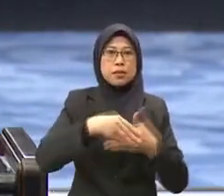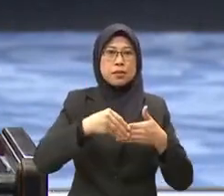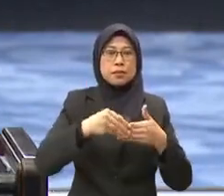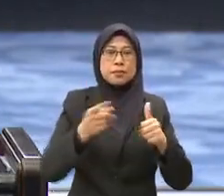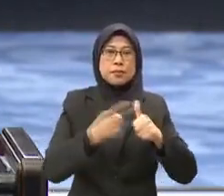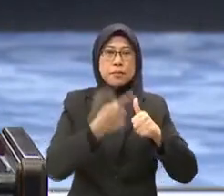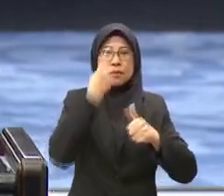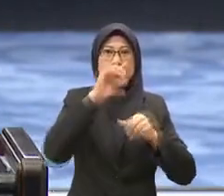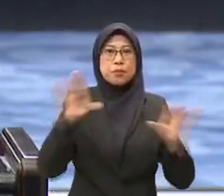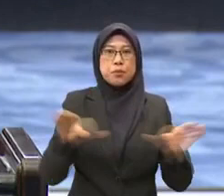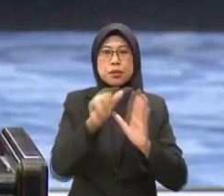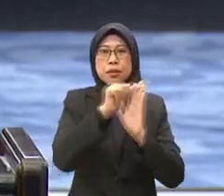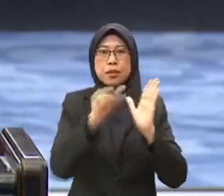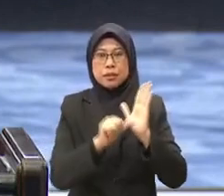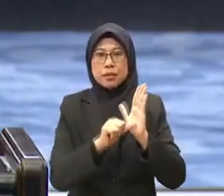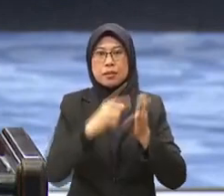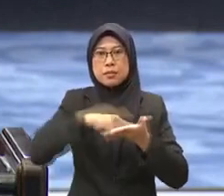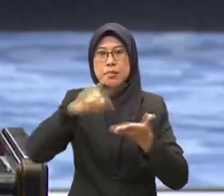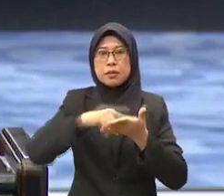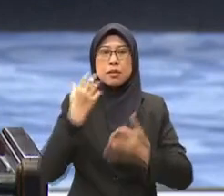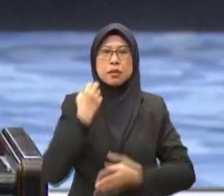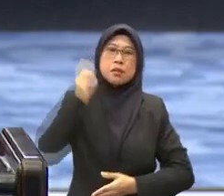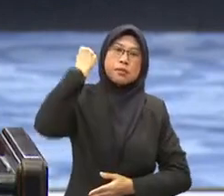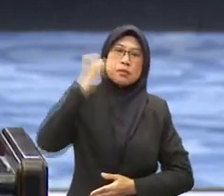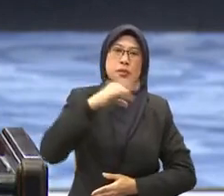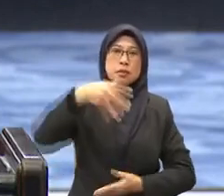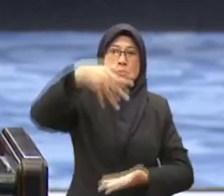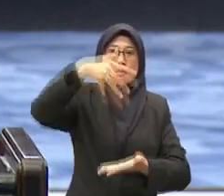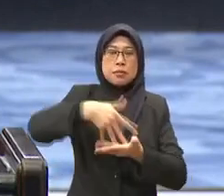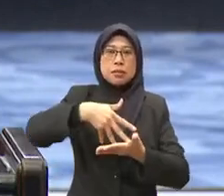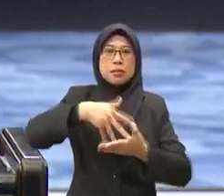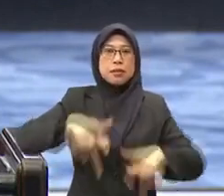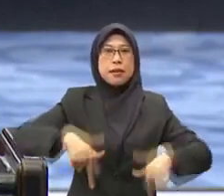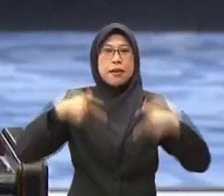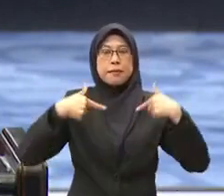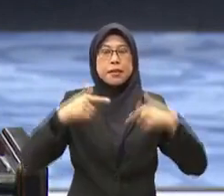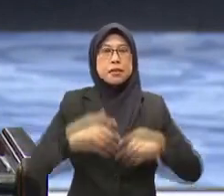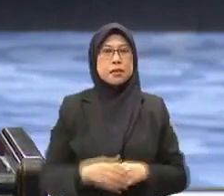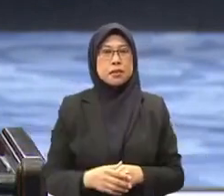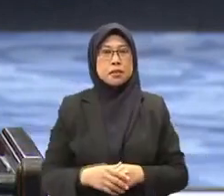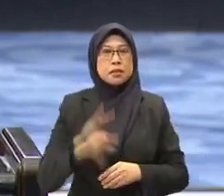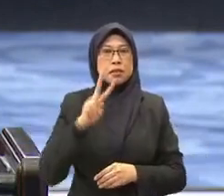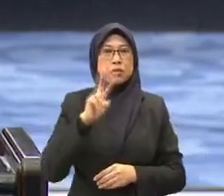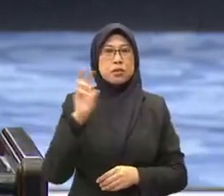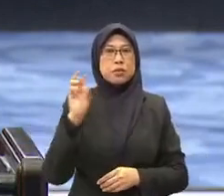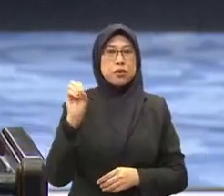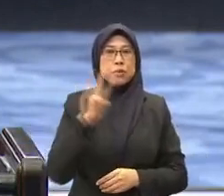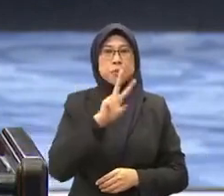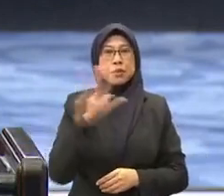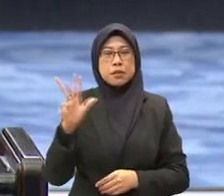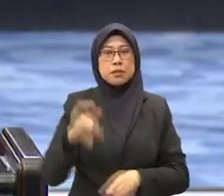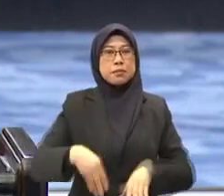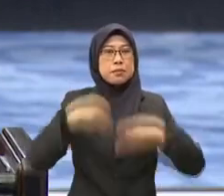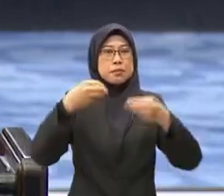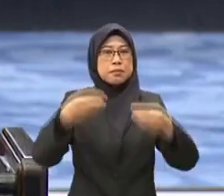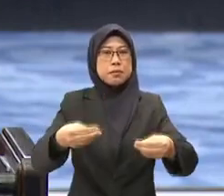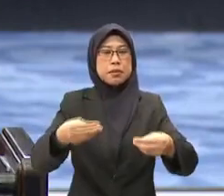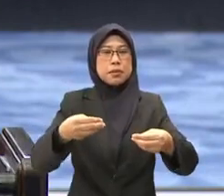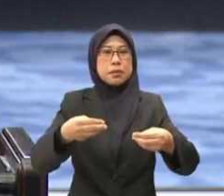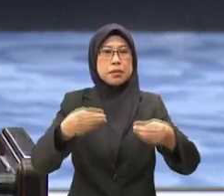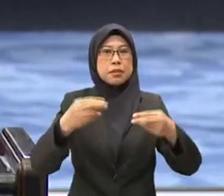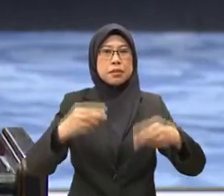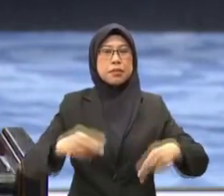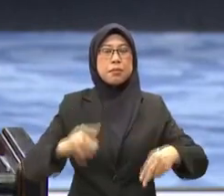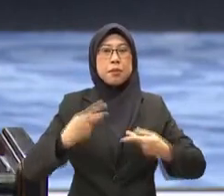pertama melaksanakan akta semakan hukuman mati dan pemajaraan sepanjang Hayat 2023 untuk memberikan nafas kehidupan